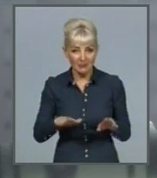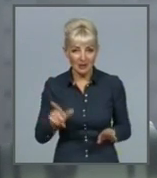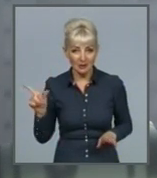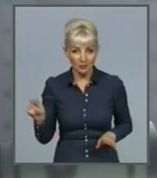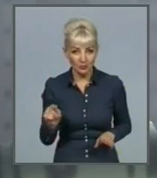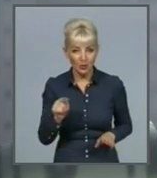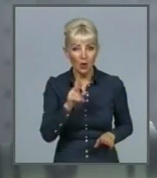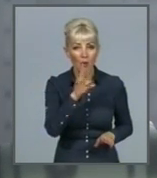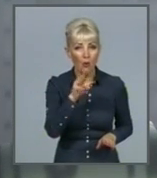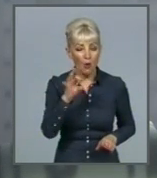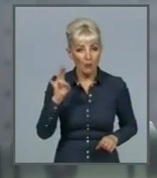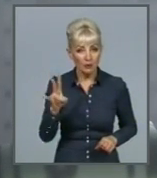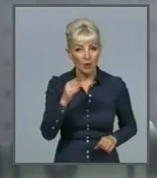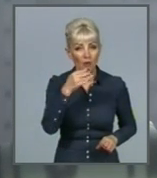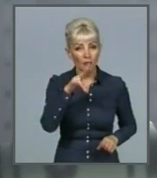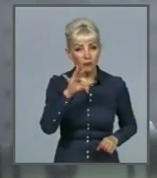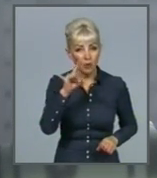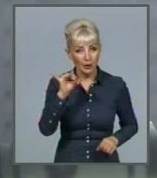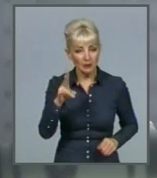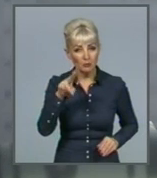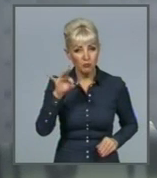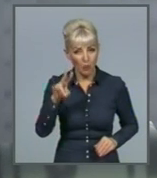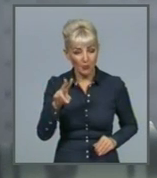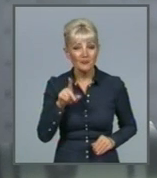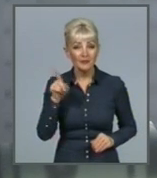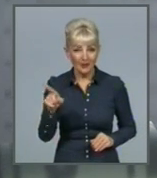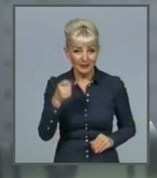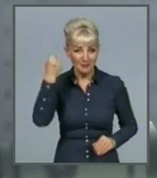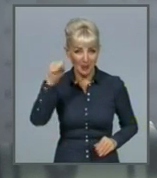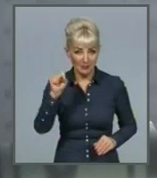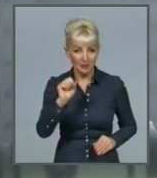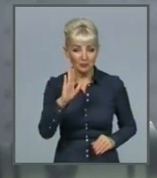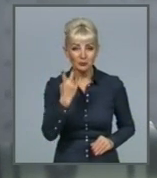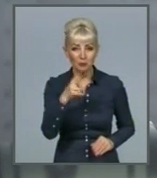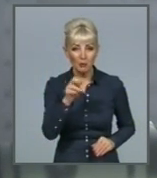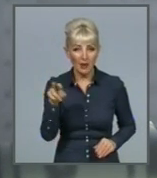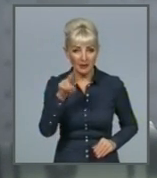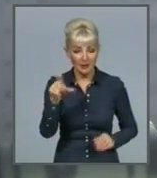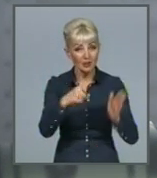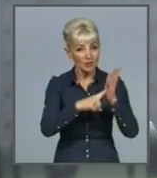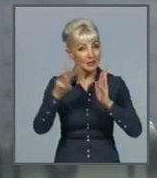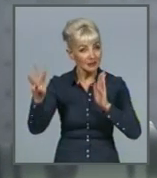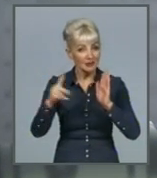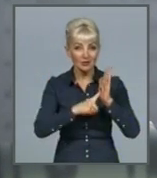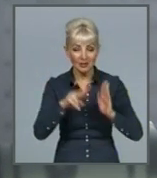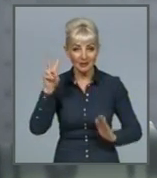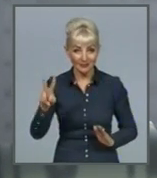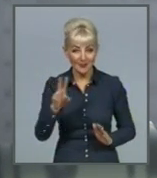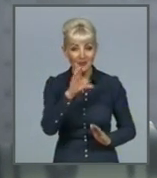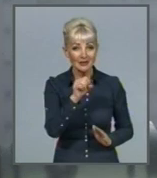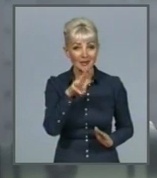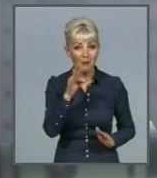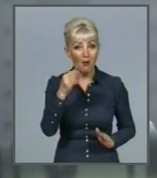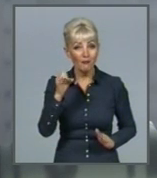Дариус Флорин Поп. Лидеры посева оформили победу в 2 партиях 6-3, 6-2. Самофалов выиграл в